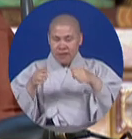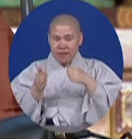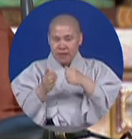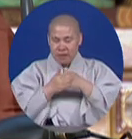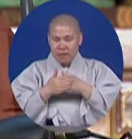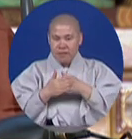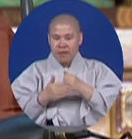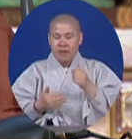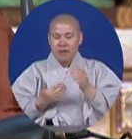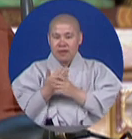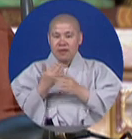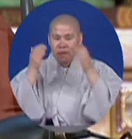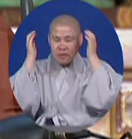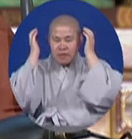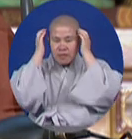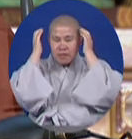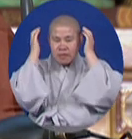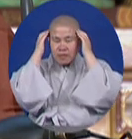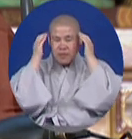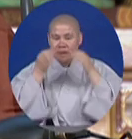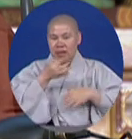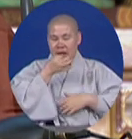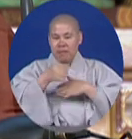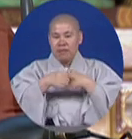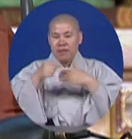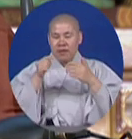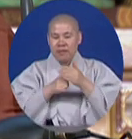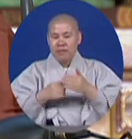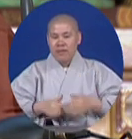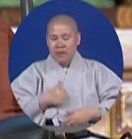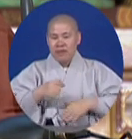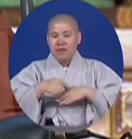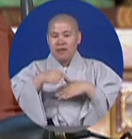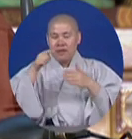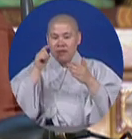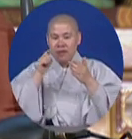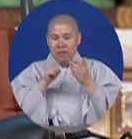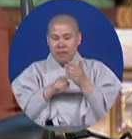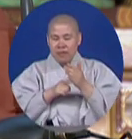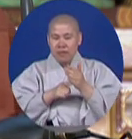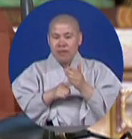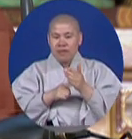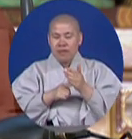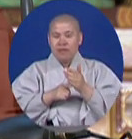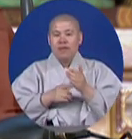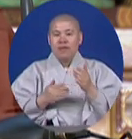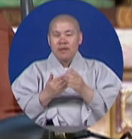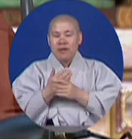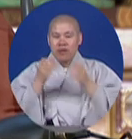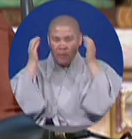고통이 이 탐심, 진심에서 온 고통보다 훨씬 더 많습니다.